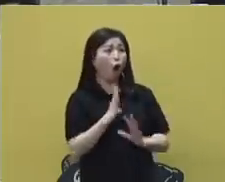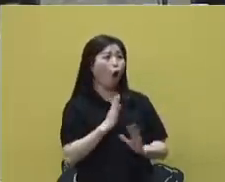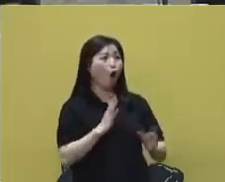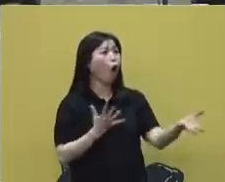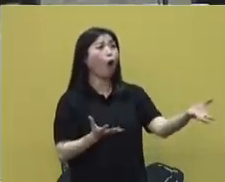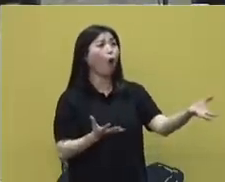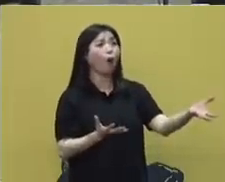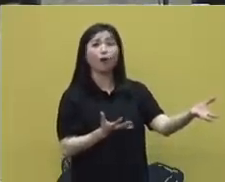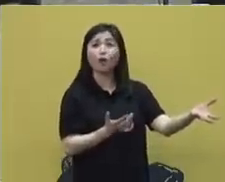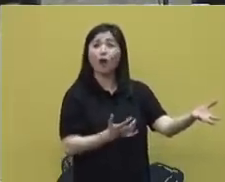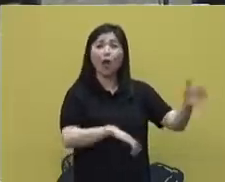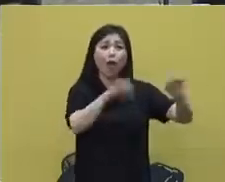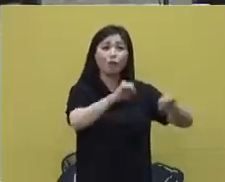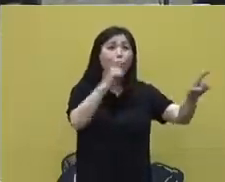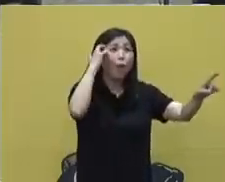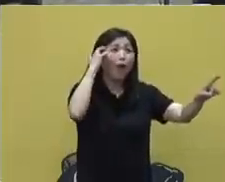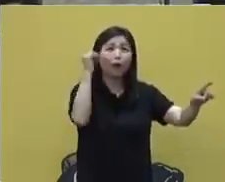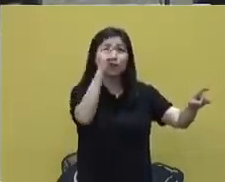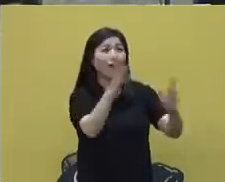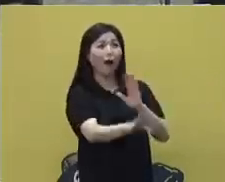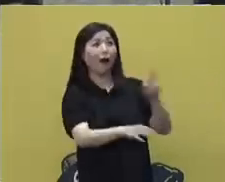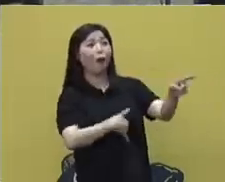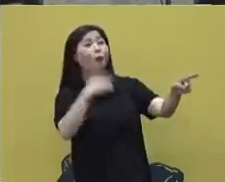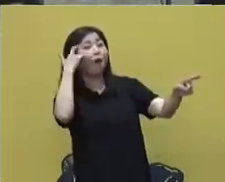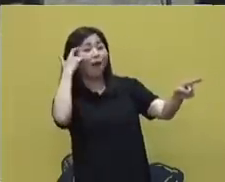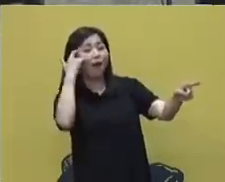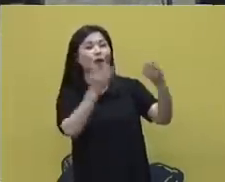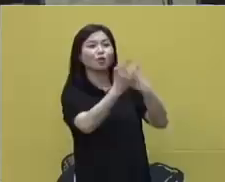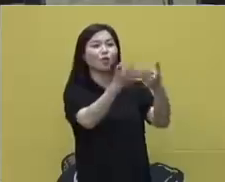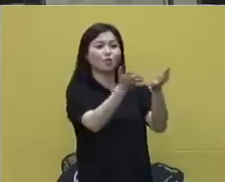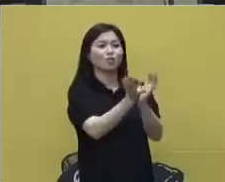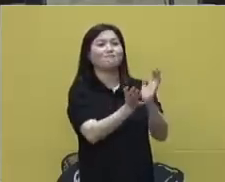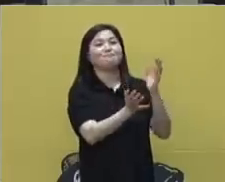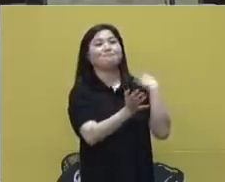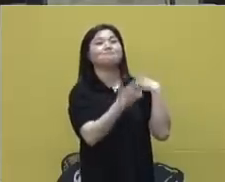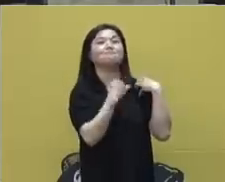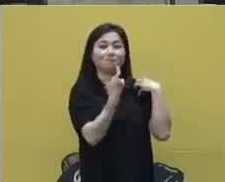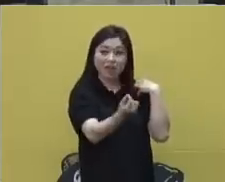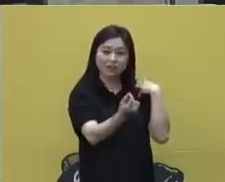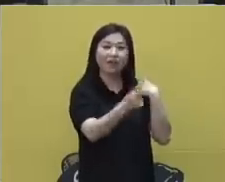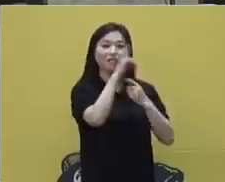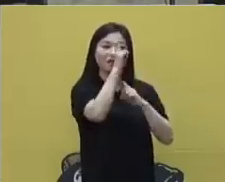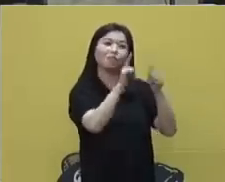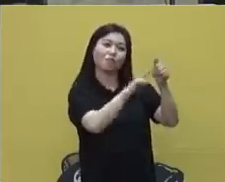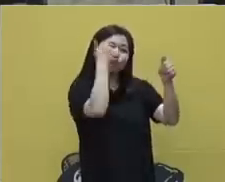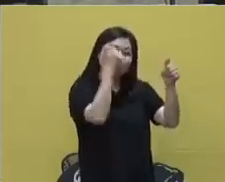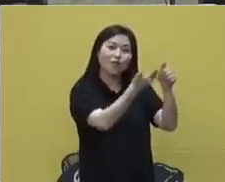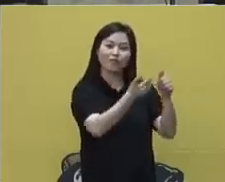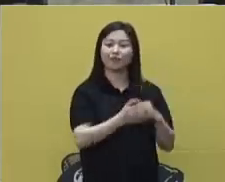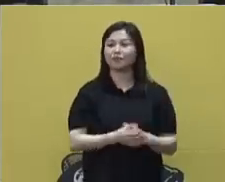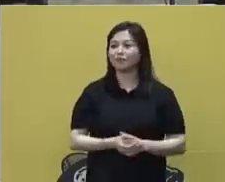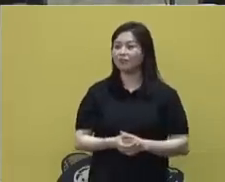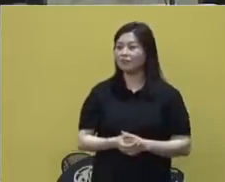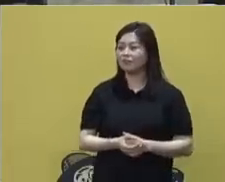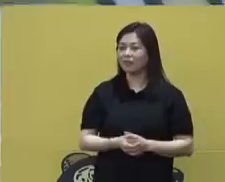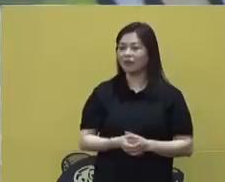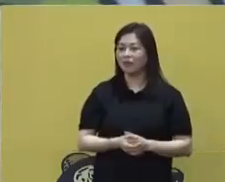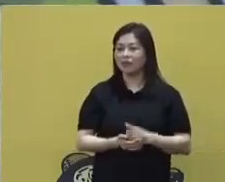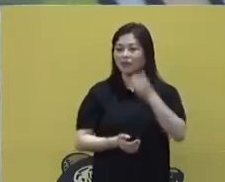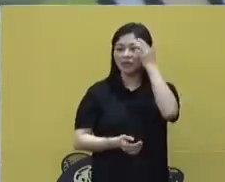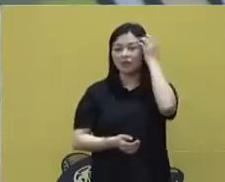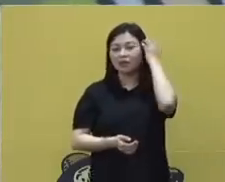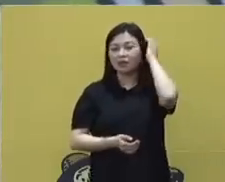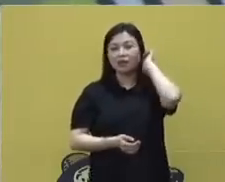우리가 해석을 해야 되나 궁금해들 하시는데 일단 통일부 장관을 역임하신 우리 이종석 전 장관님께 여쭙겠습니다. 글쎄요 워낙 뭐